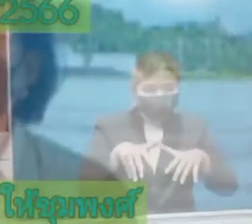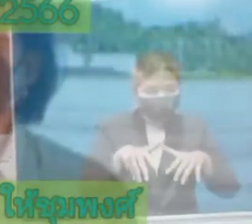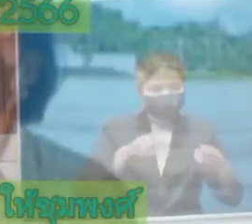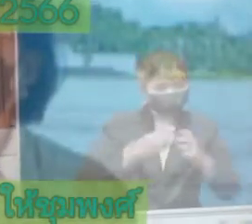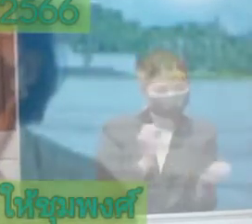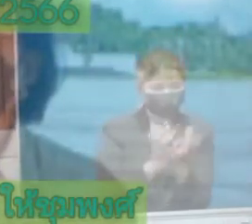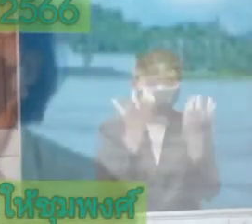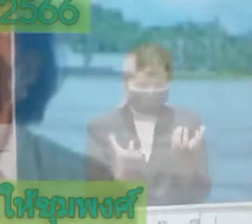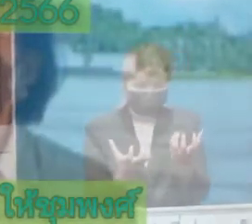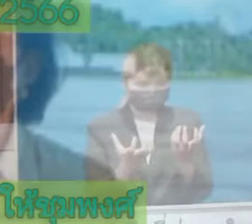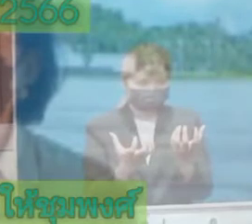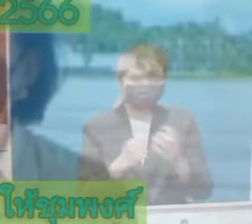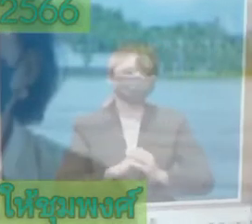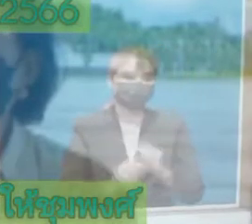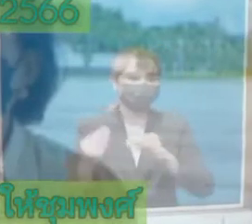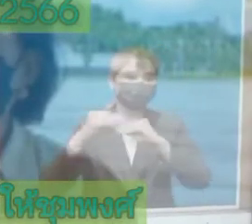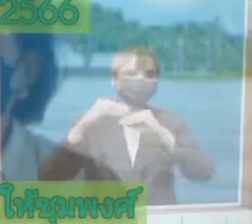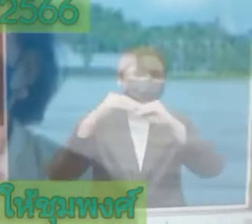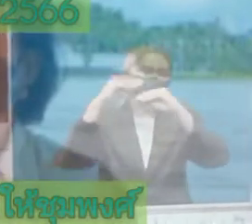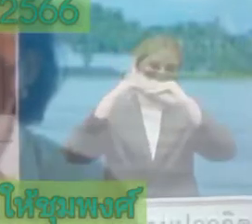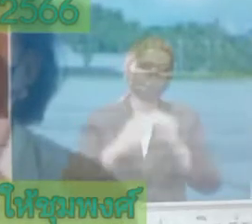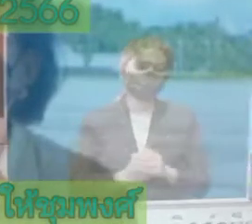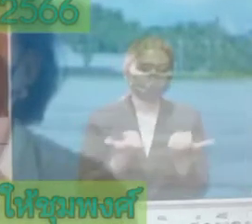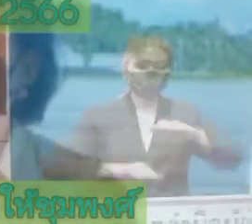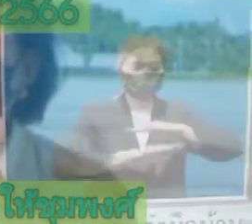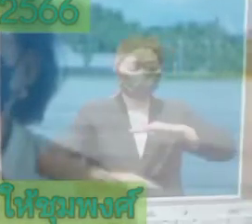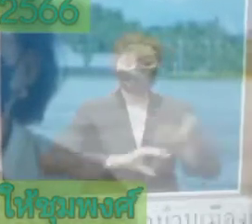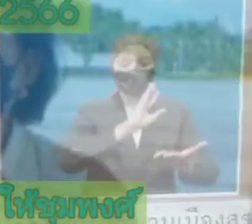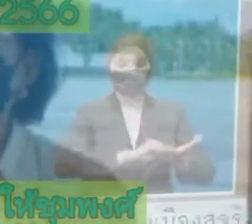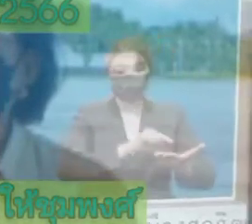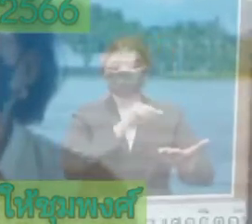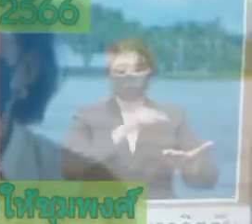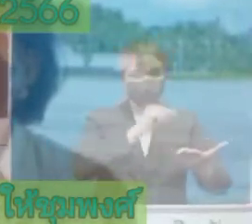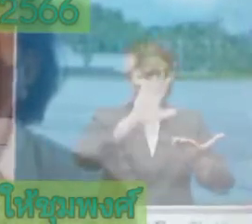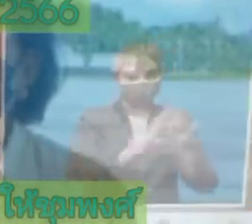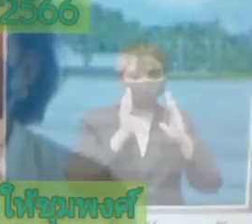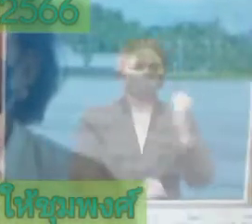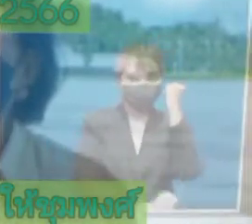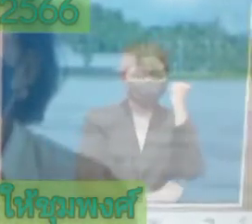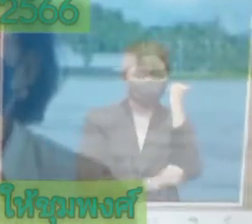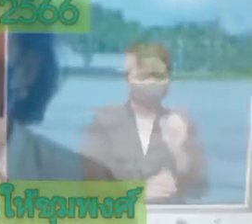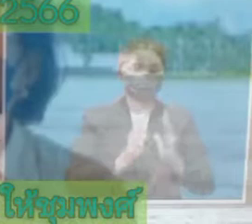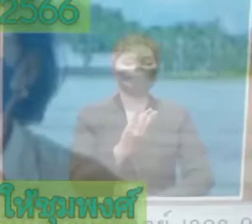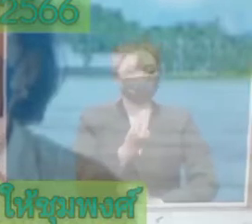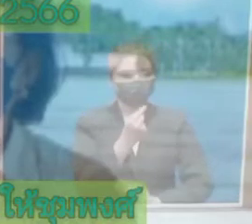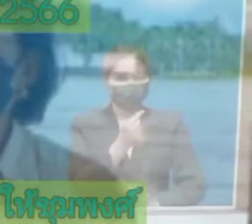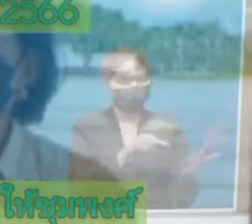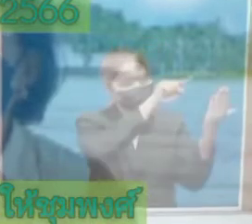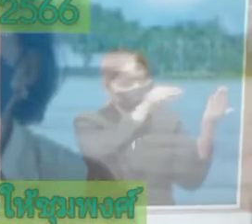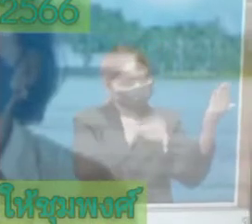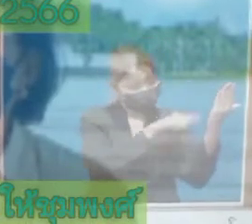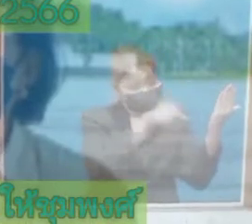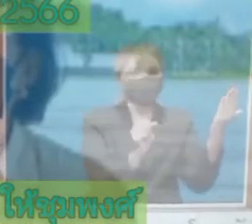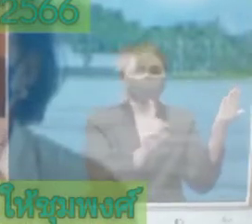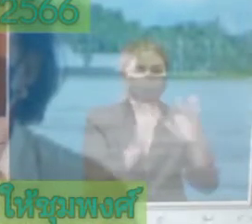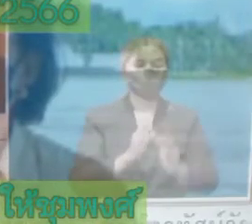ขึ้นมาเรื่อยๆตาม GDP ที่เรามีอยู่นะครับเพราะเรามีข้อมูลไว้ทั้งหมดว่าวันนี้มีประเทศไทยมีคนจนเท่าไหร่อยู่ในภาคส่วนไหนบ้างแล้วเราดูแลเขาอย่างไร